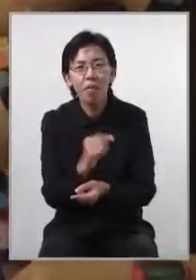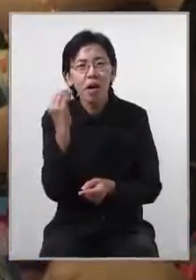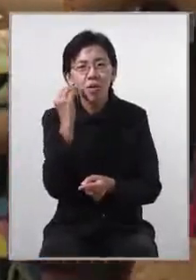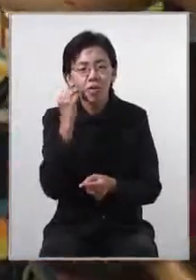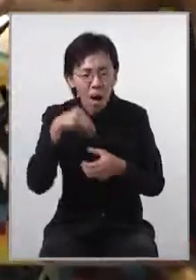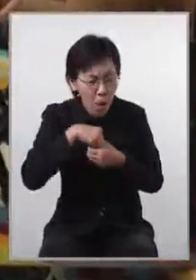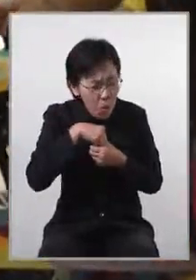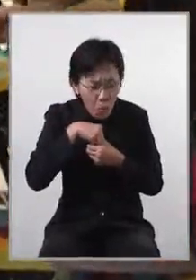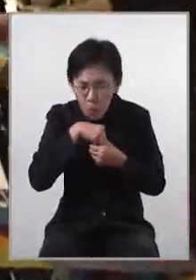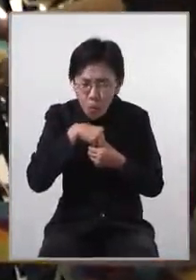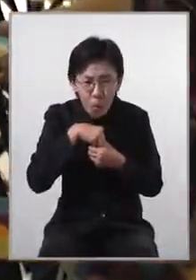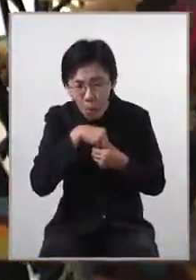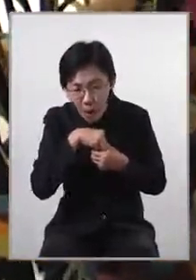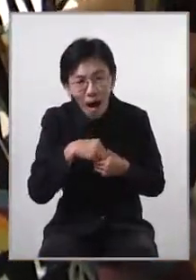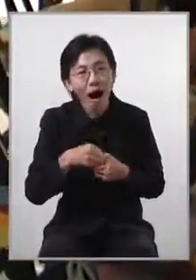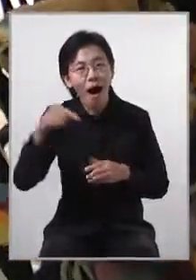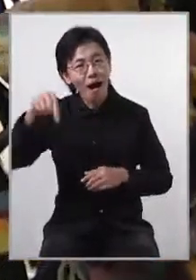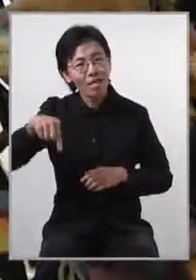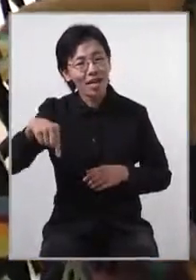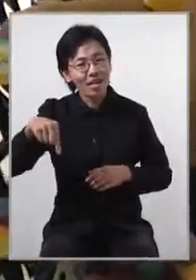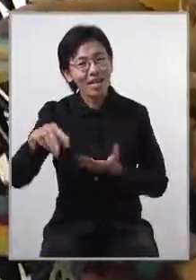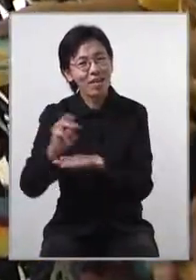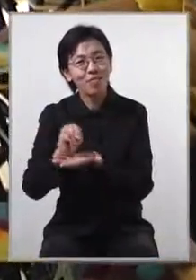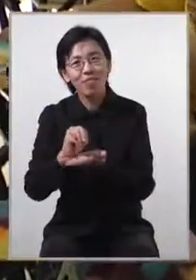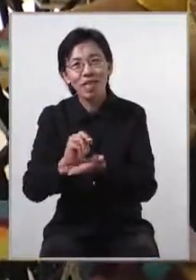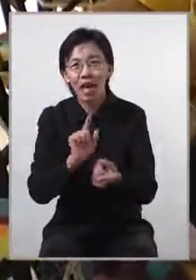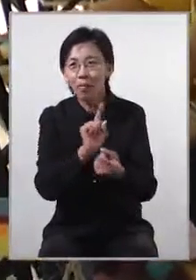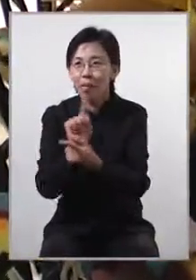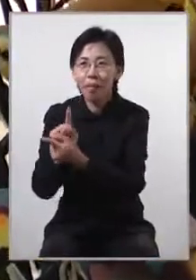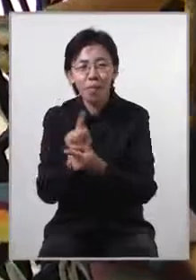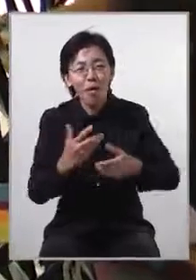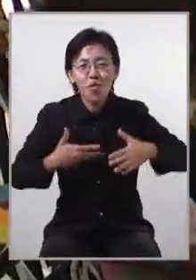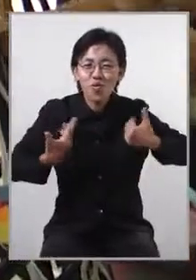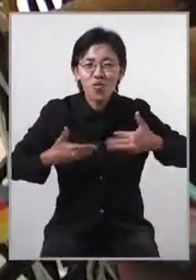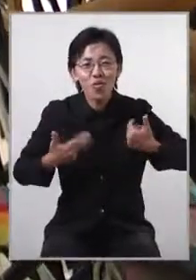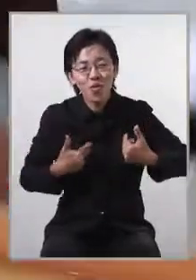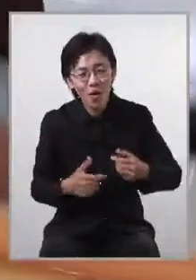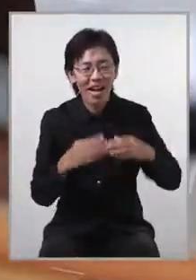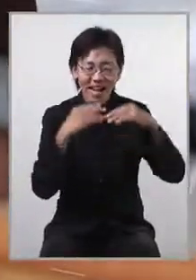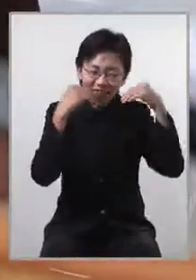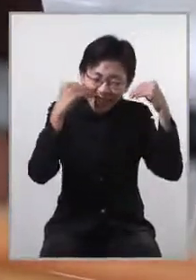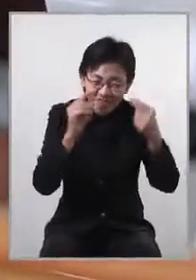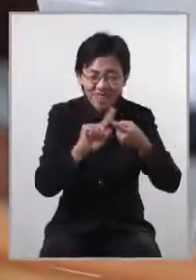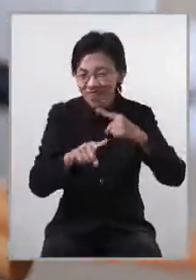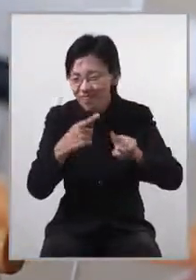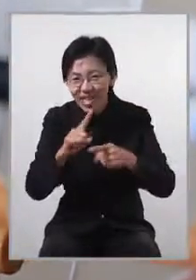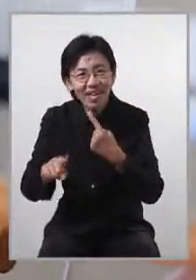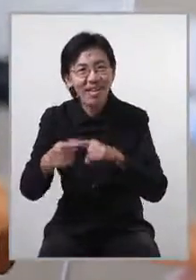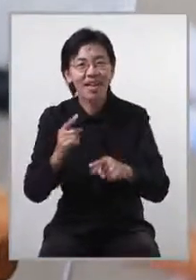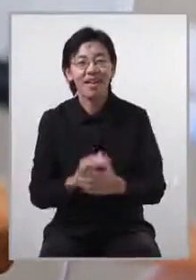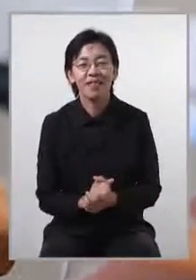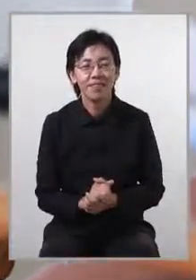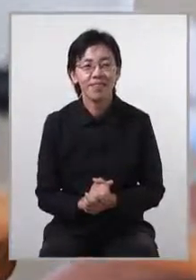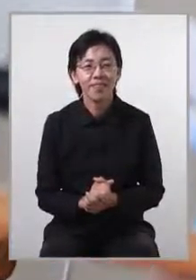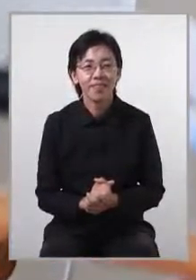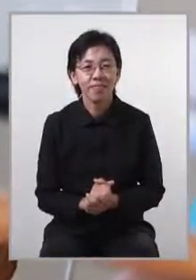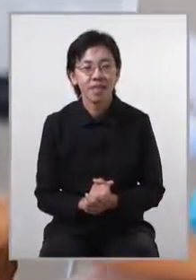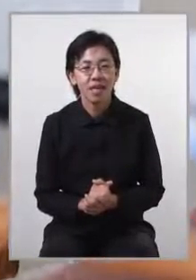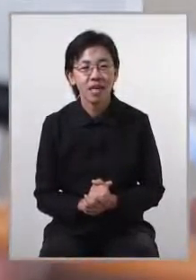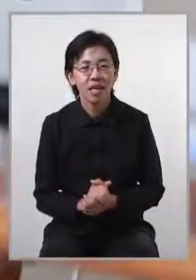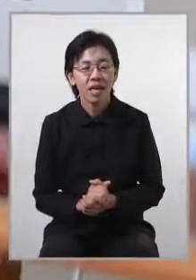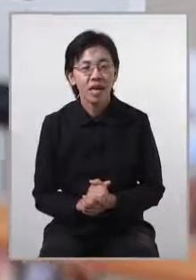ที่นี่เขามีแต่ความสนุกสนาน มิตรภาพมีเพื่อนก่อนที่จะมาฝึกท